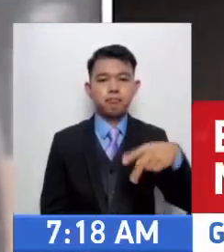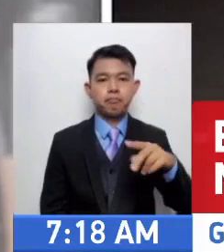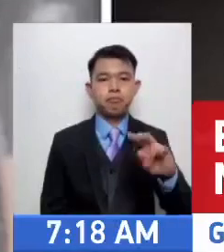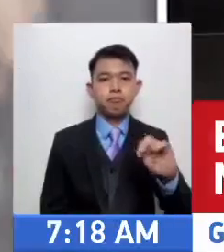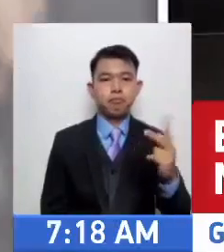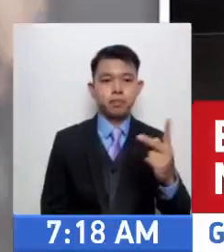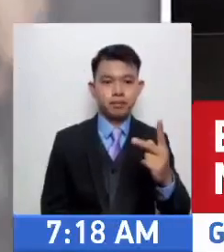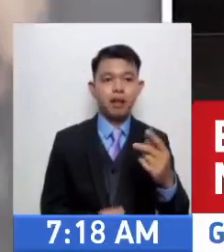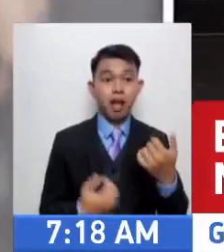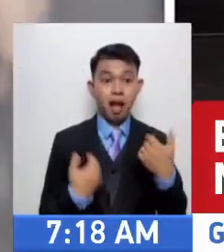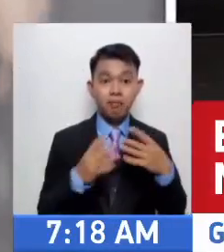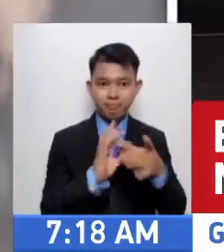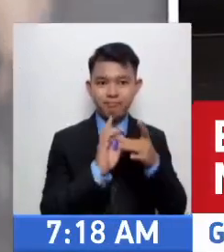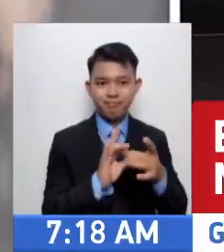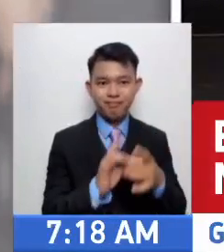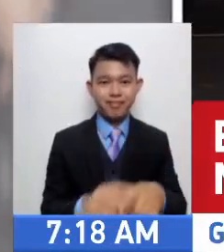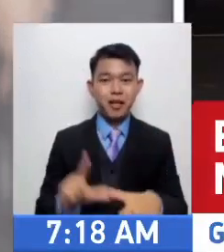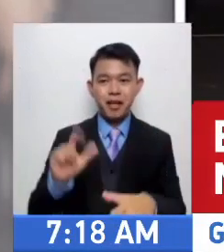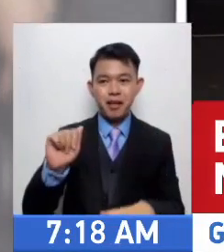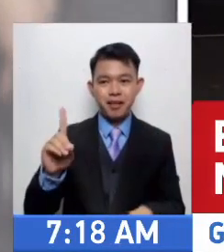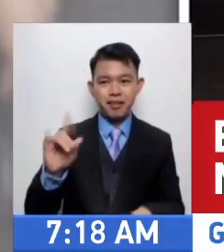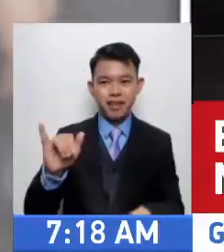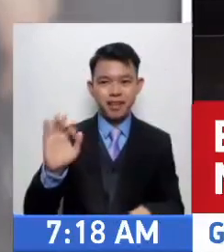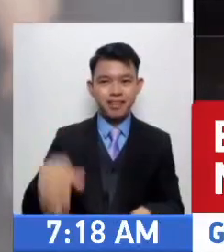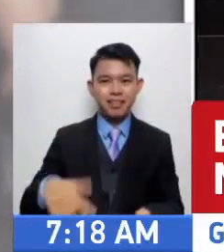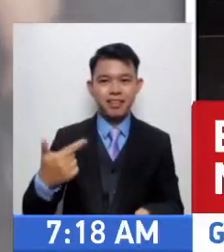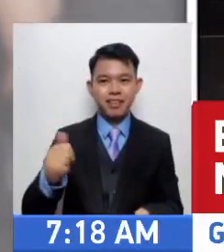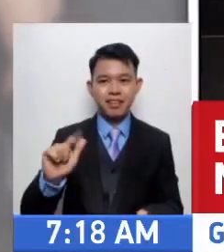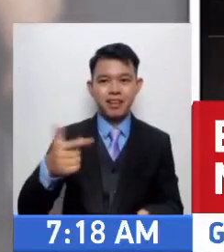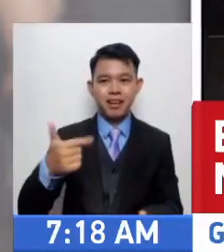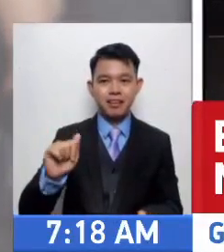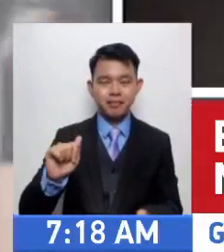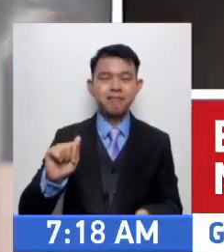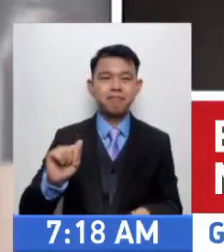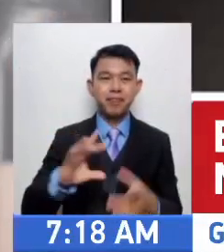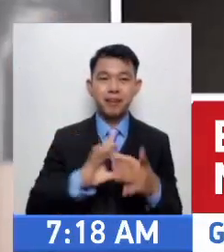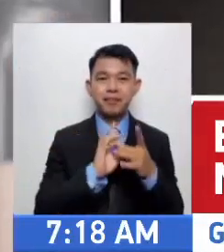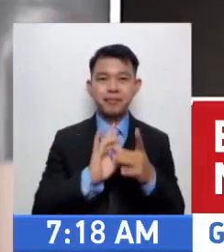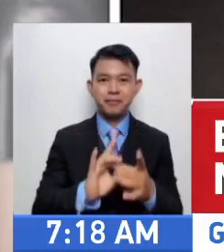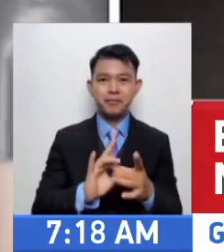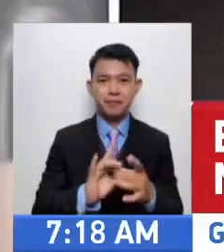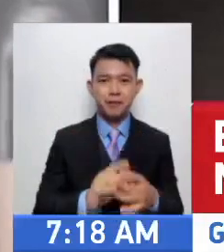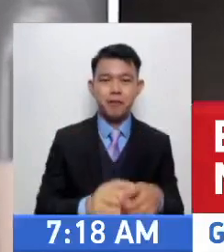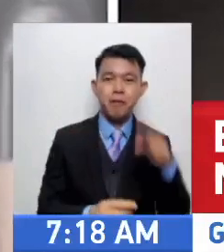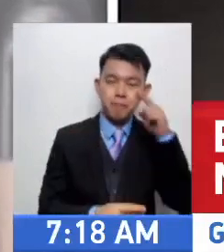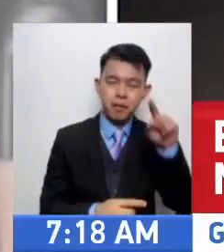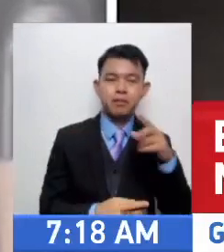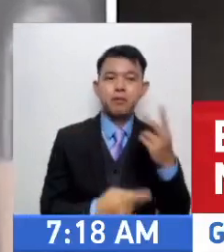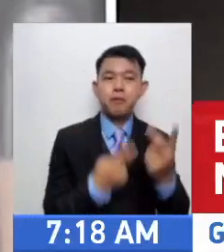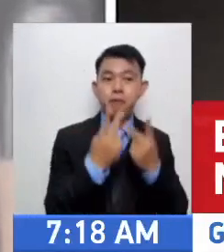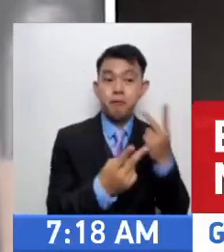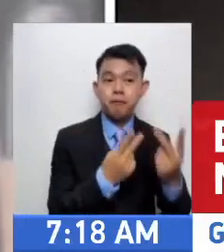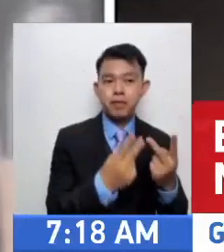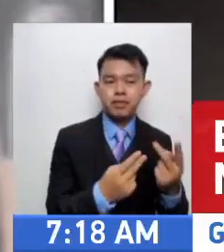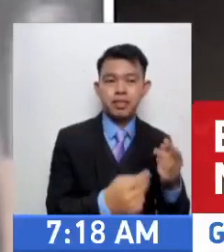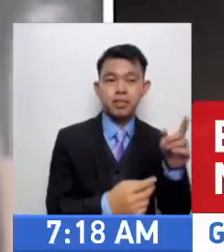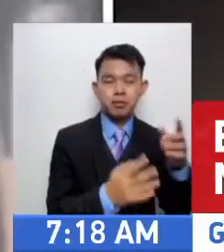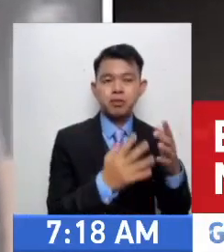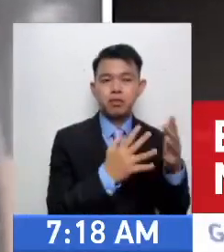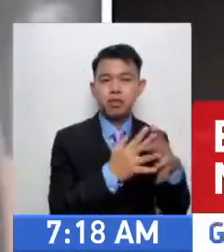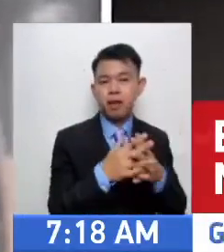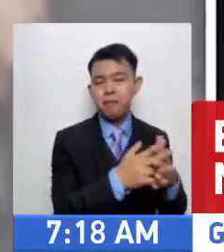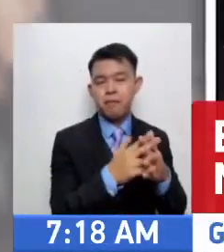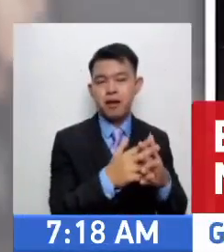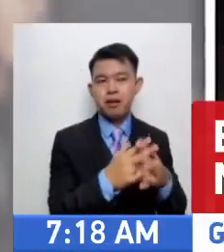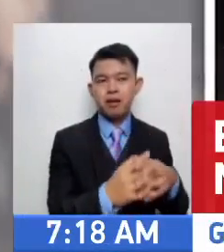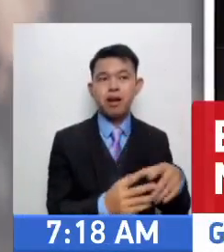Para raw yan sa pagbisita ng South Korean President Yoon Suk-yeol sa Amerika sa Abril. Dati nang nag-collab ang Blackpink at